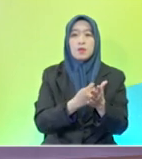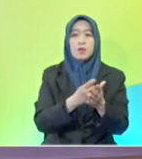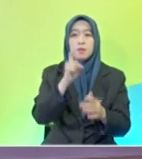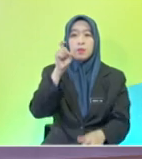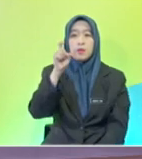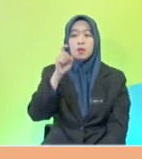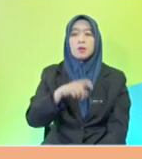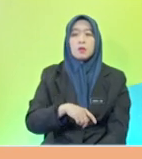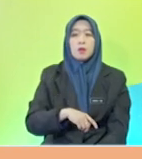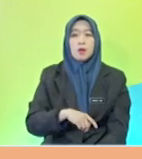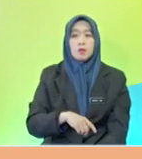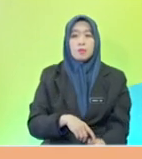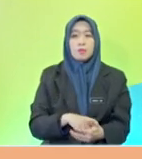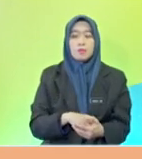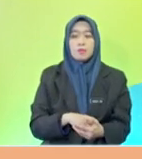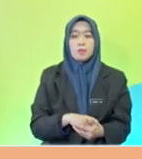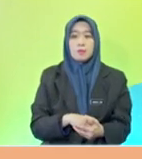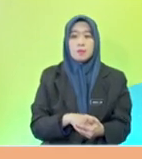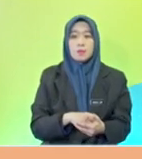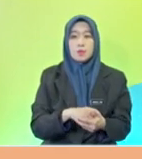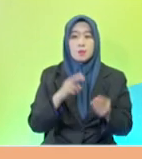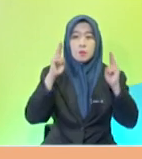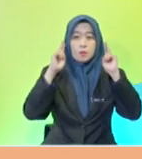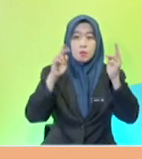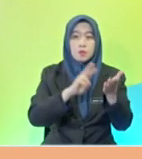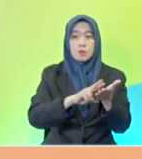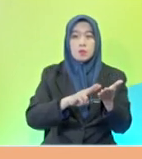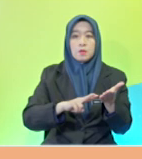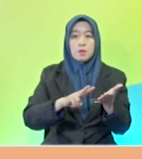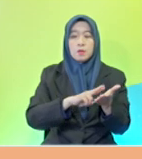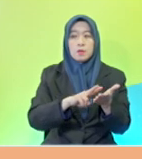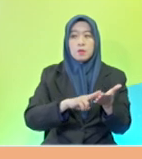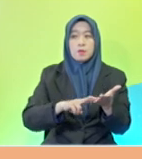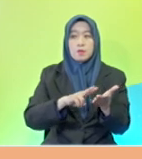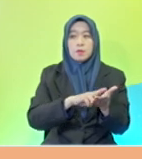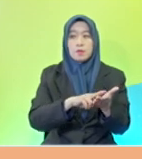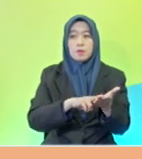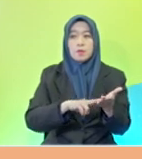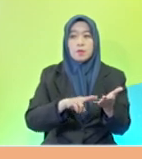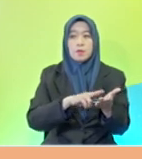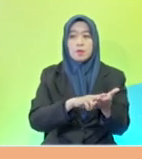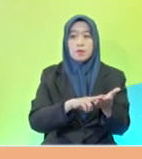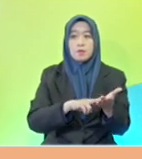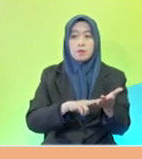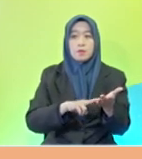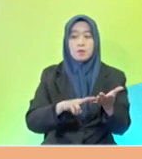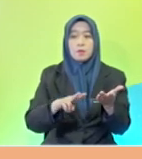Bismillahirrahmanirrahim. Fala yahzunka qawluhum. Inna na'lamu